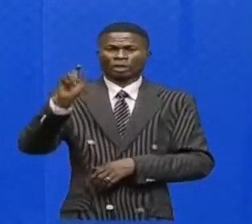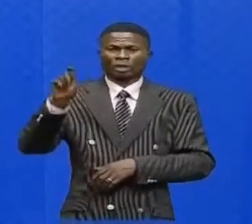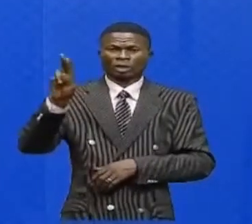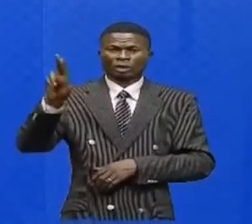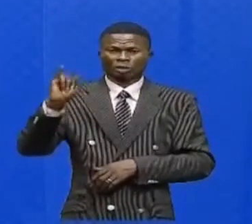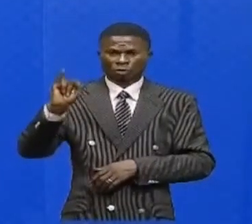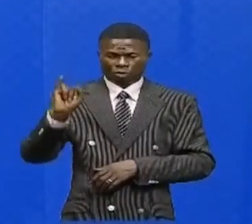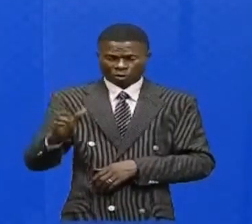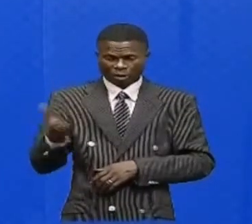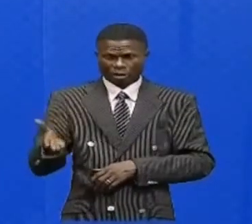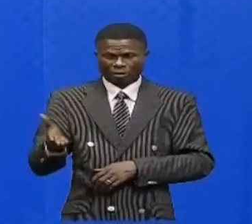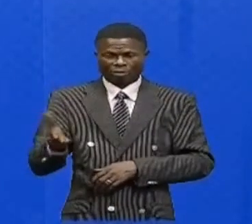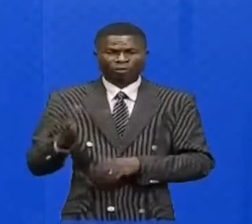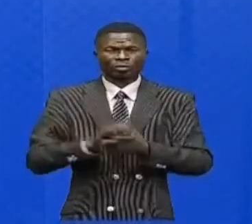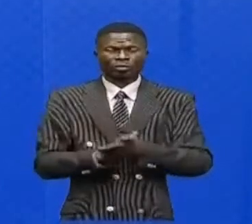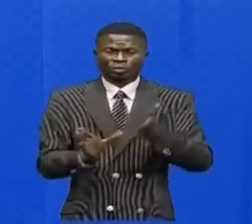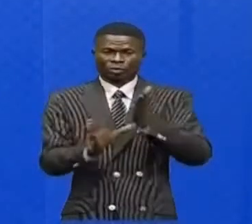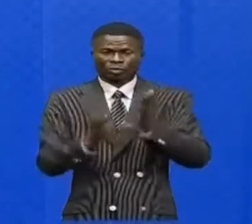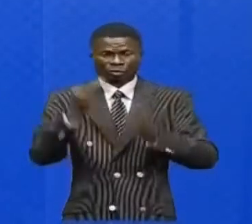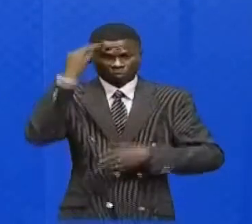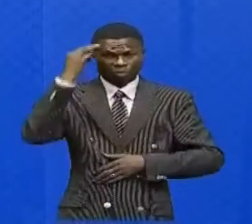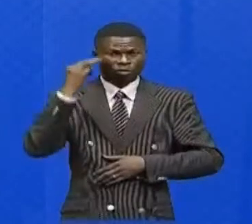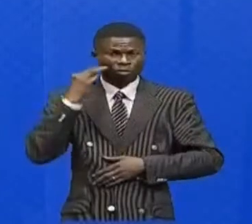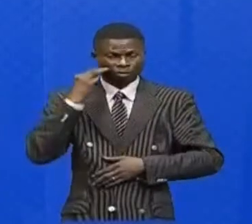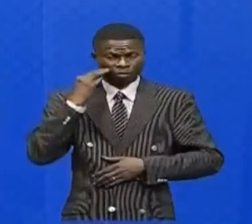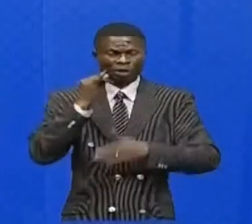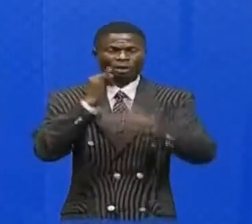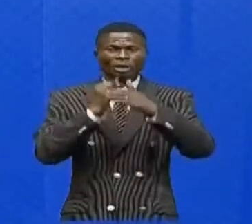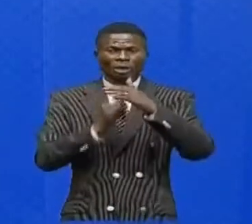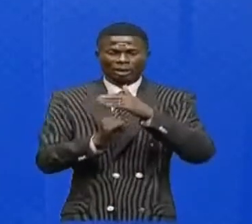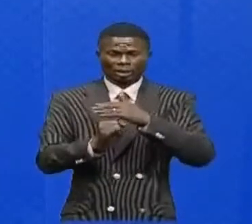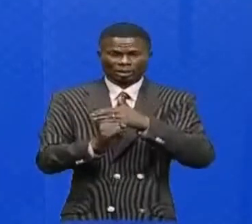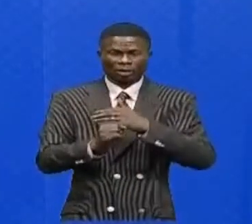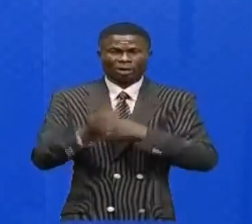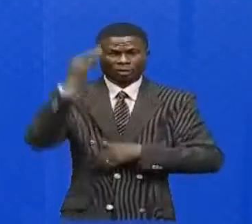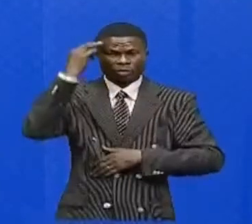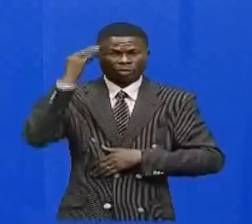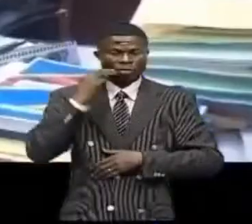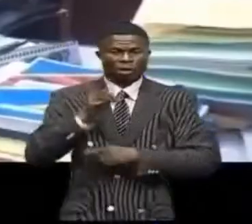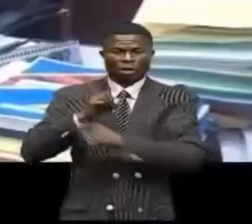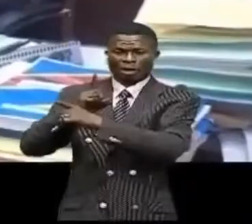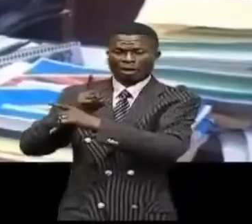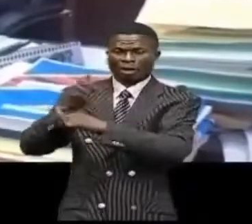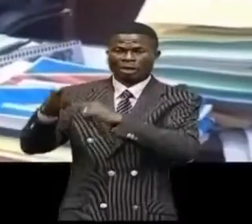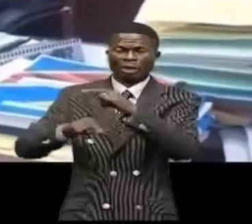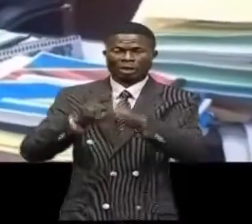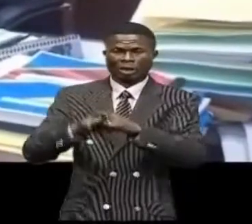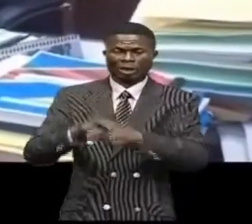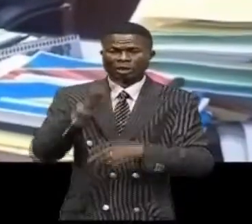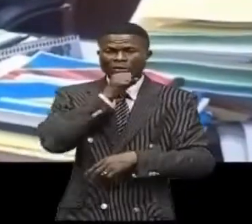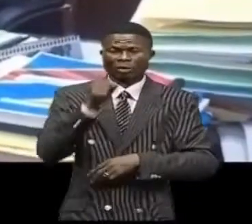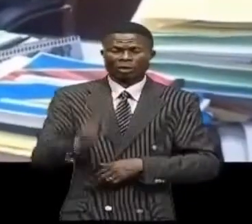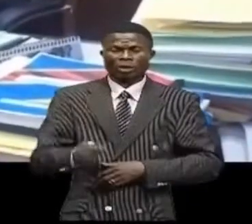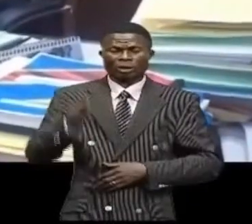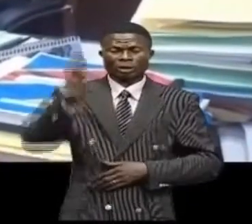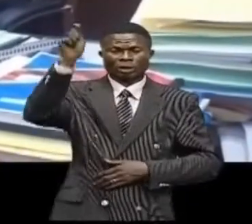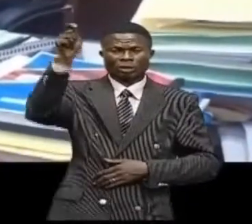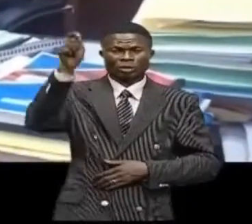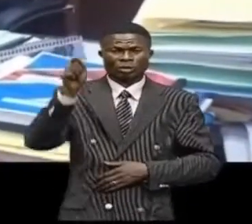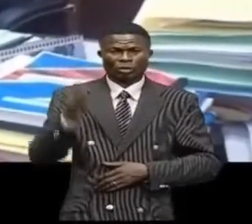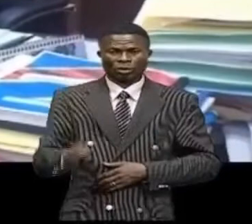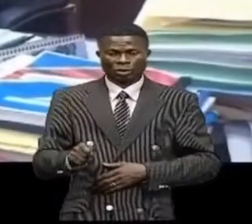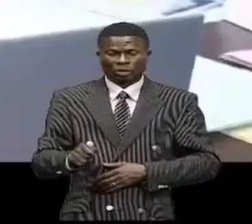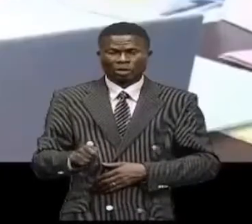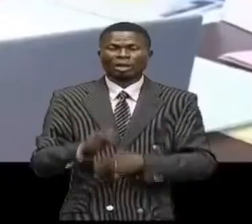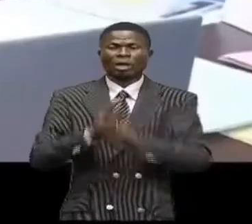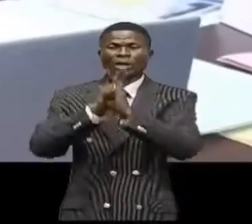À la suite du vice-premier ministre, ministre de l'Intérieur, le ministre de la Défense nationale et ancien combattant a